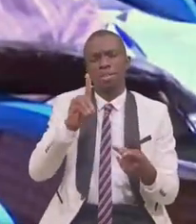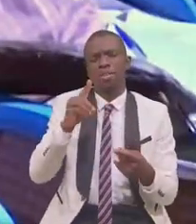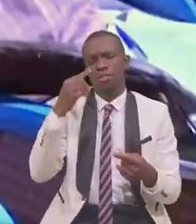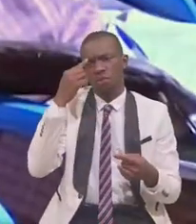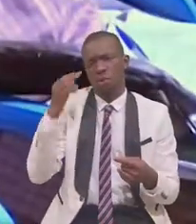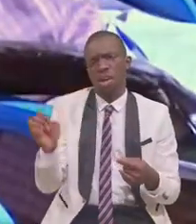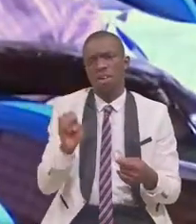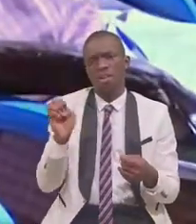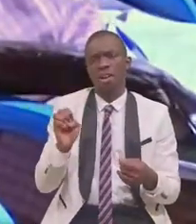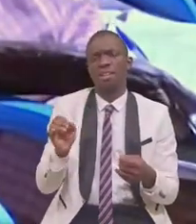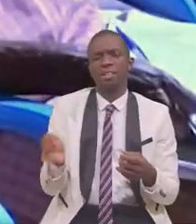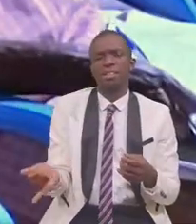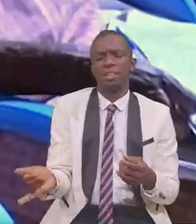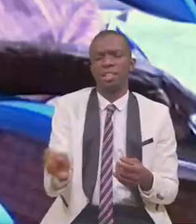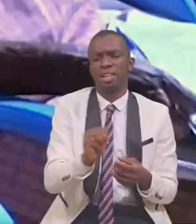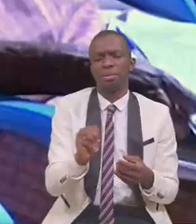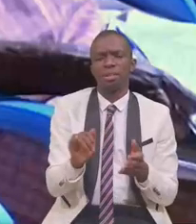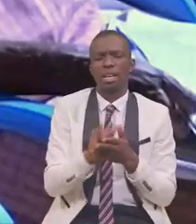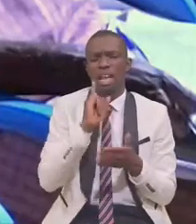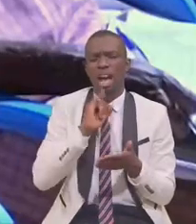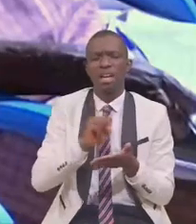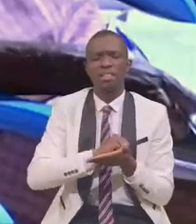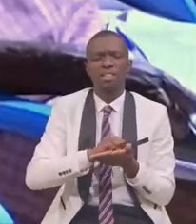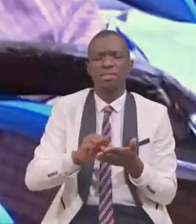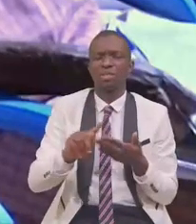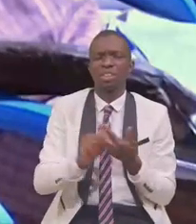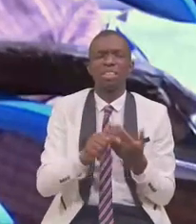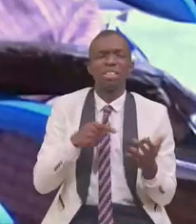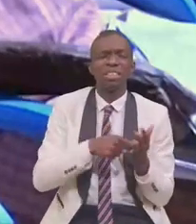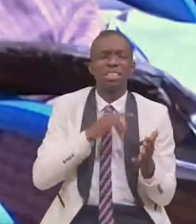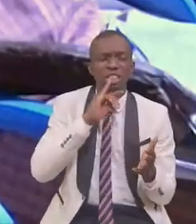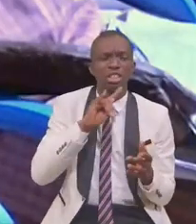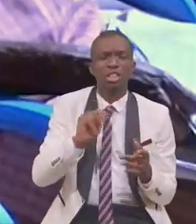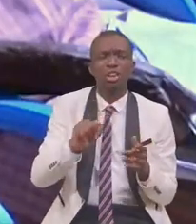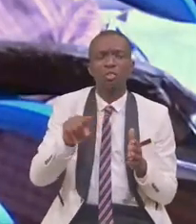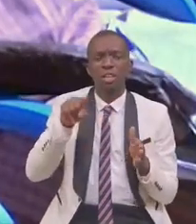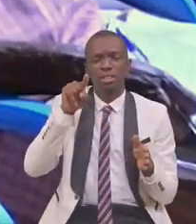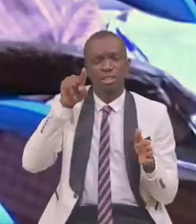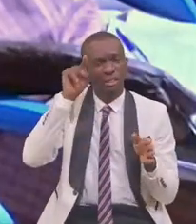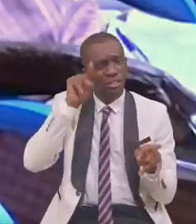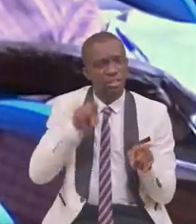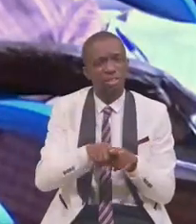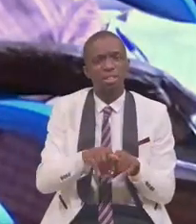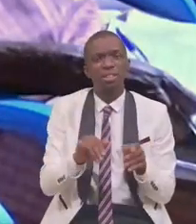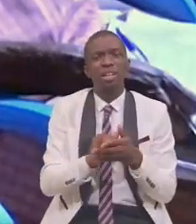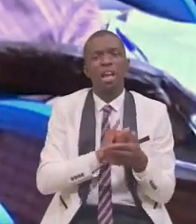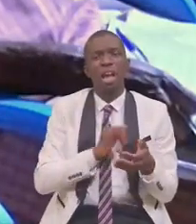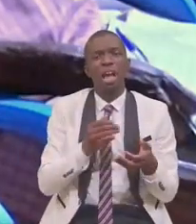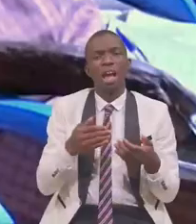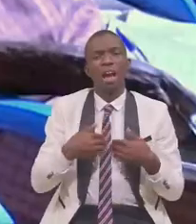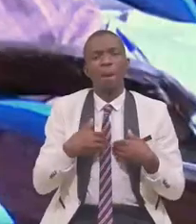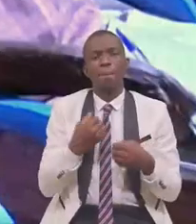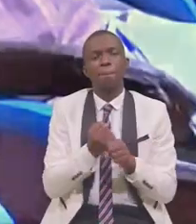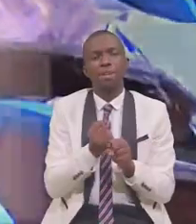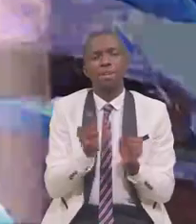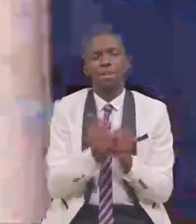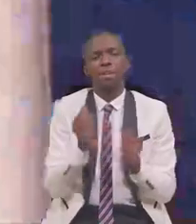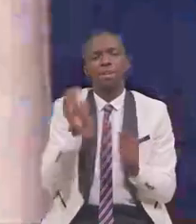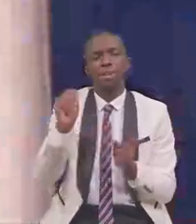Verset 16, voici l'alliance que je ferai avec eux. Après ces jours-là, dit le Seigneur, je mettrai mes